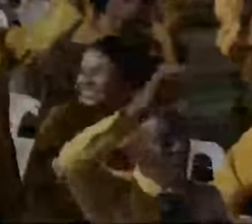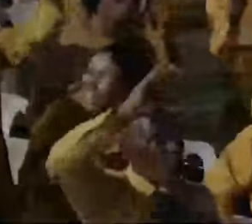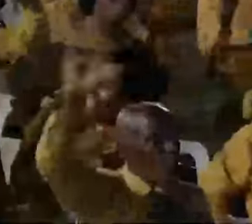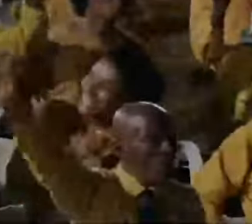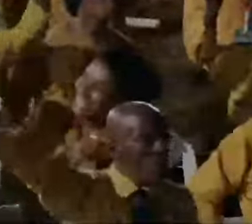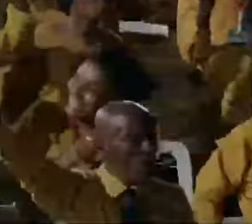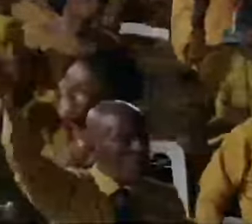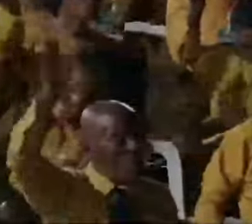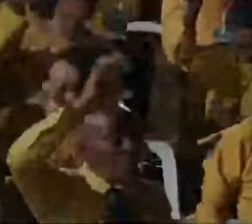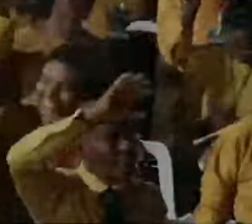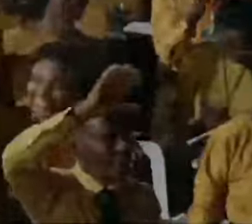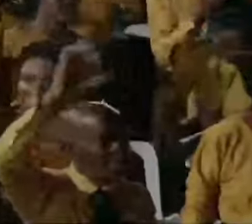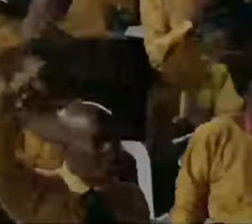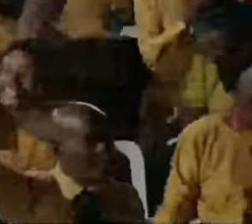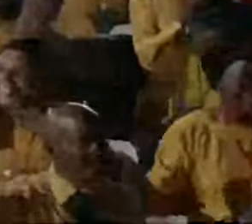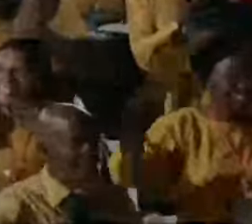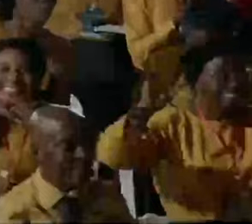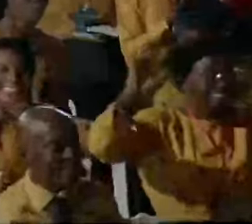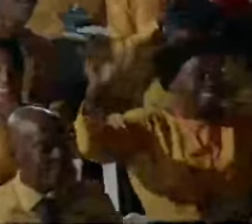Gloire à Dieu.